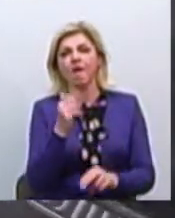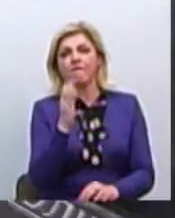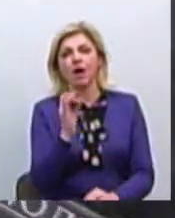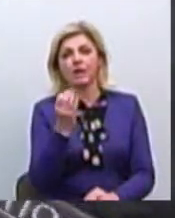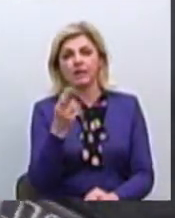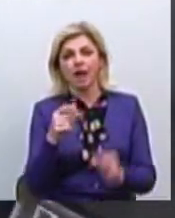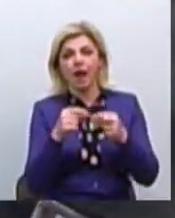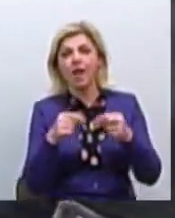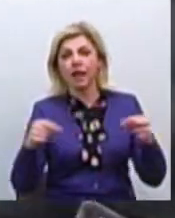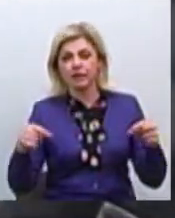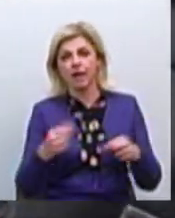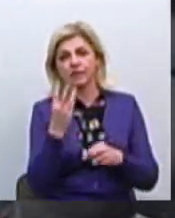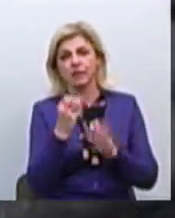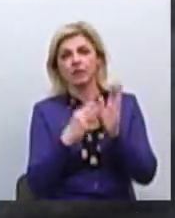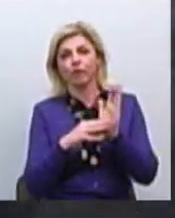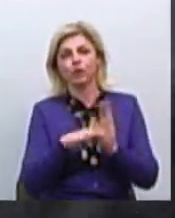384-го.